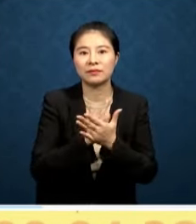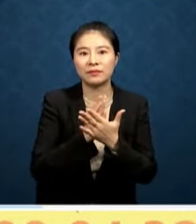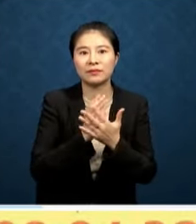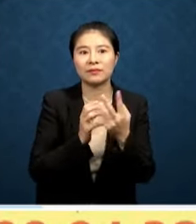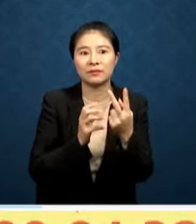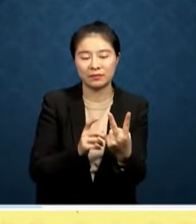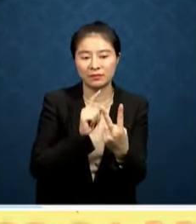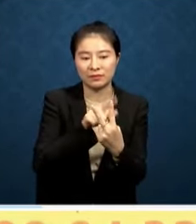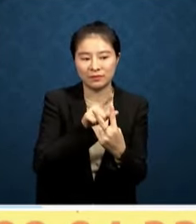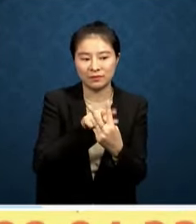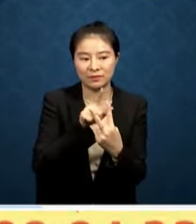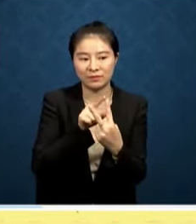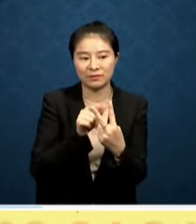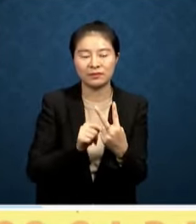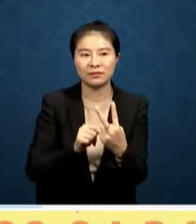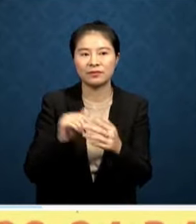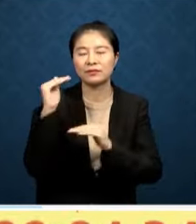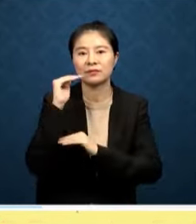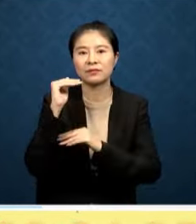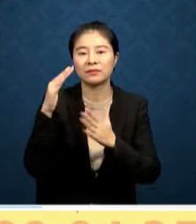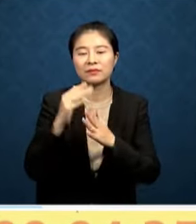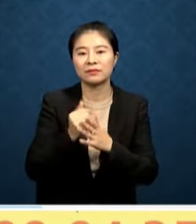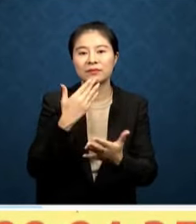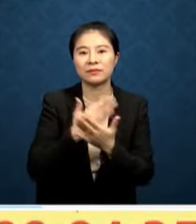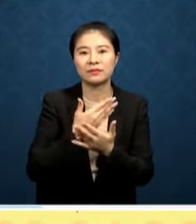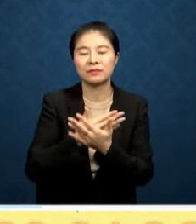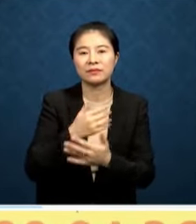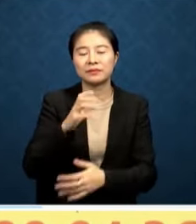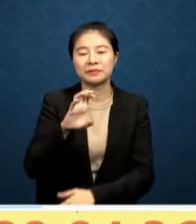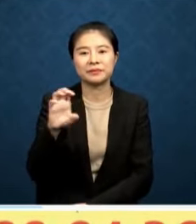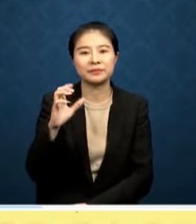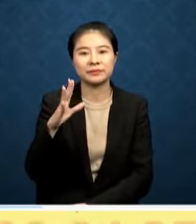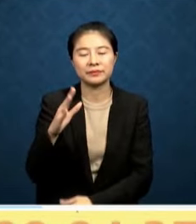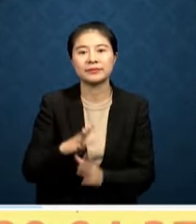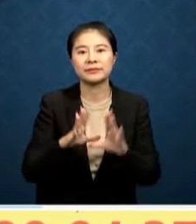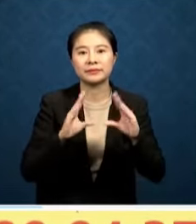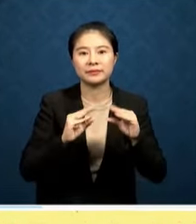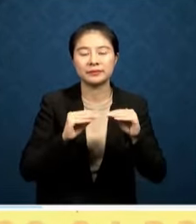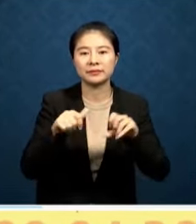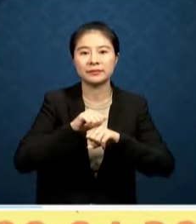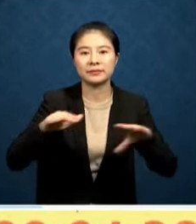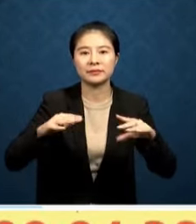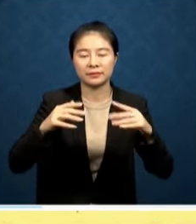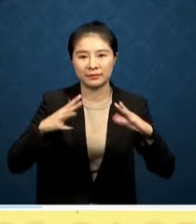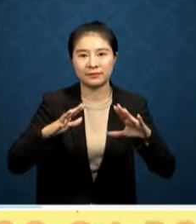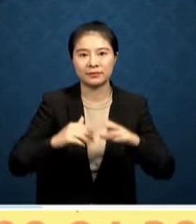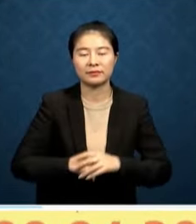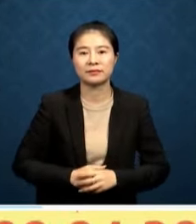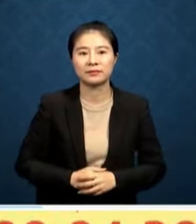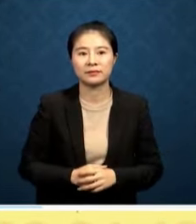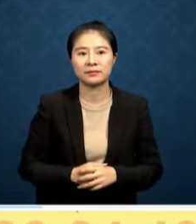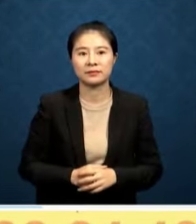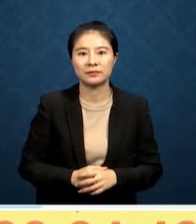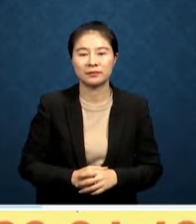ที่แน่นอนครับที่ไม่ได้กำหนดคำว่า400ในปีนี้เรามีการประชุมและมีการประกาศแน่นอนแต่ก็